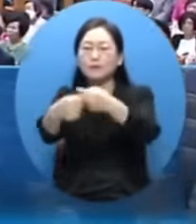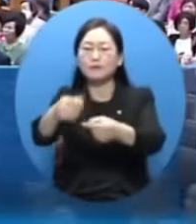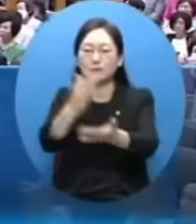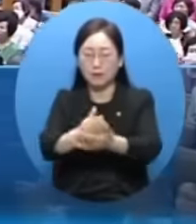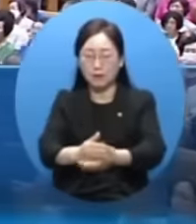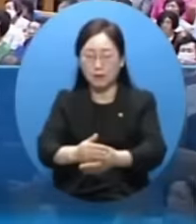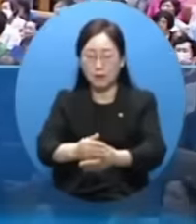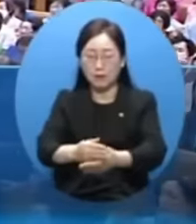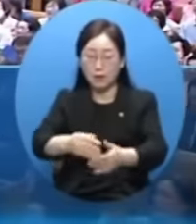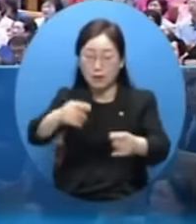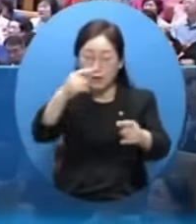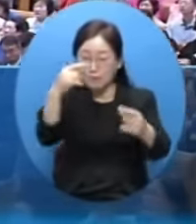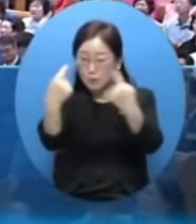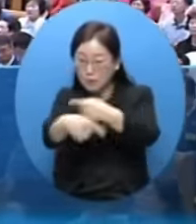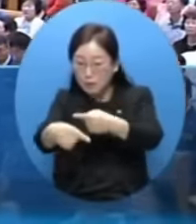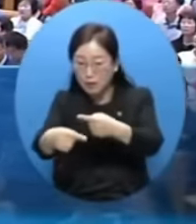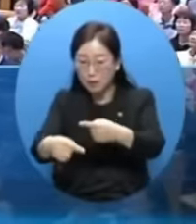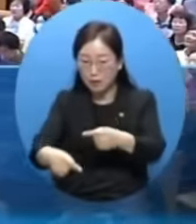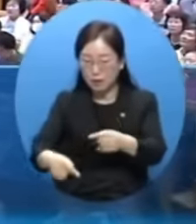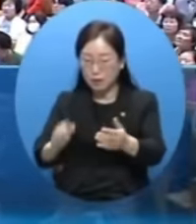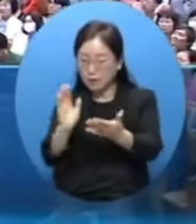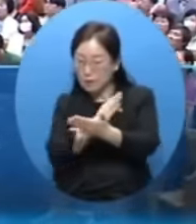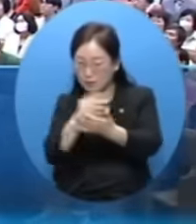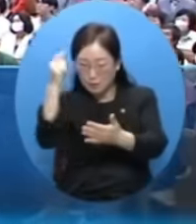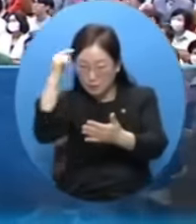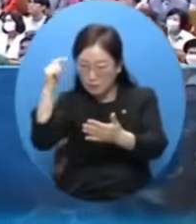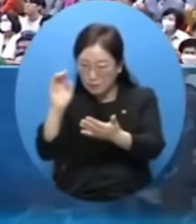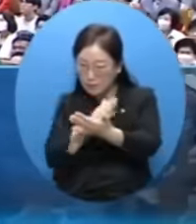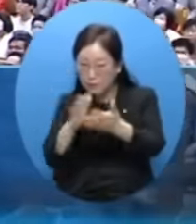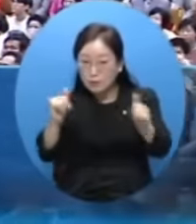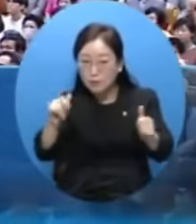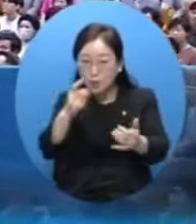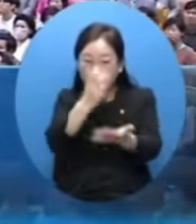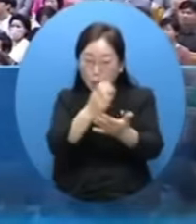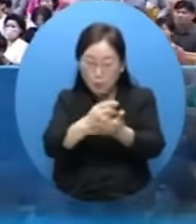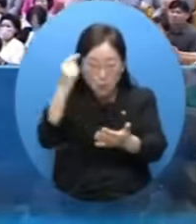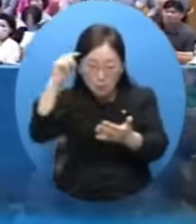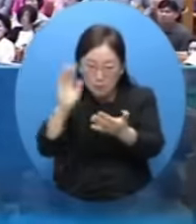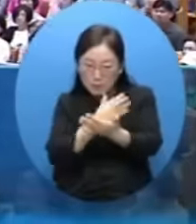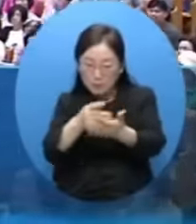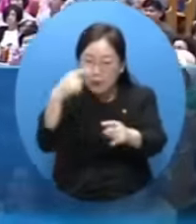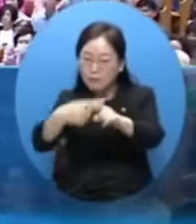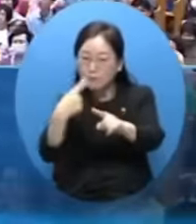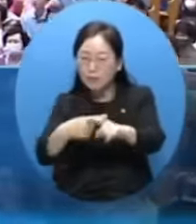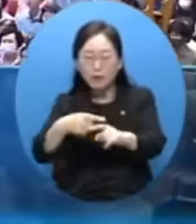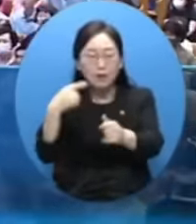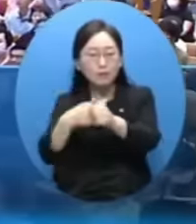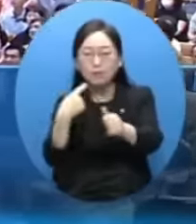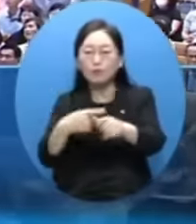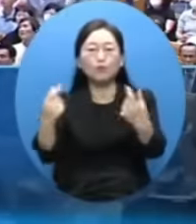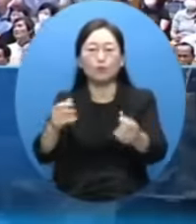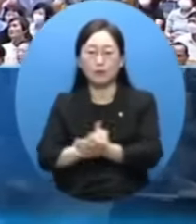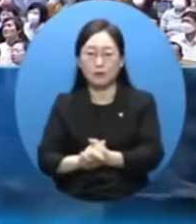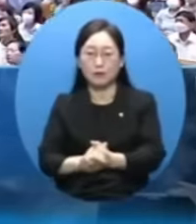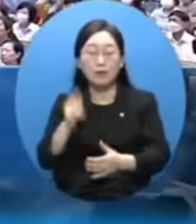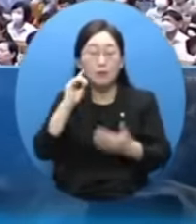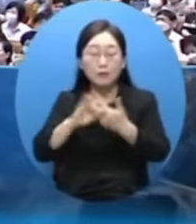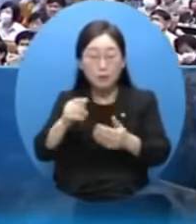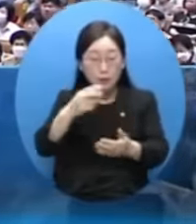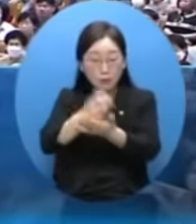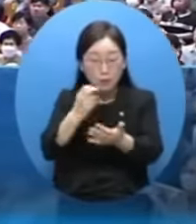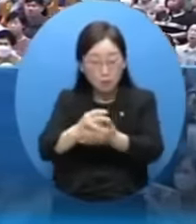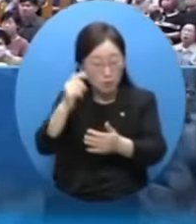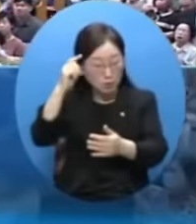형제를 비방하는 자나 형제를 판단하는 자는 곧 율법을 비방하고 율법을 판단하는 것이라. 내가 만일 율법을 판단하면